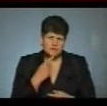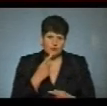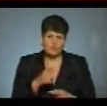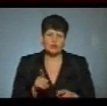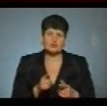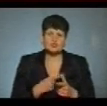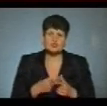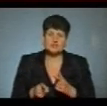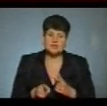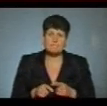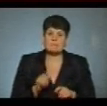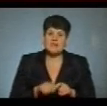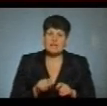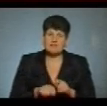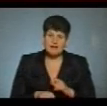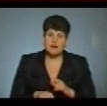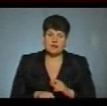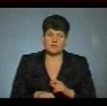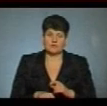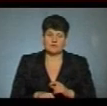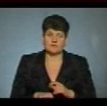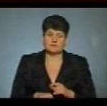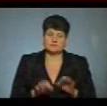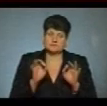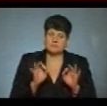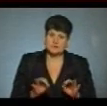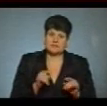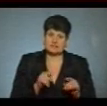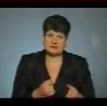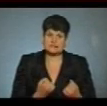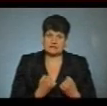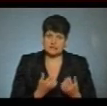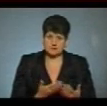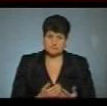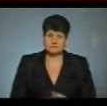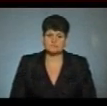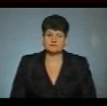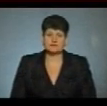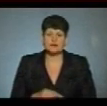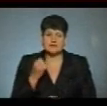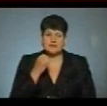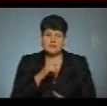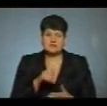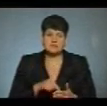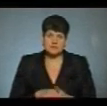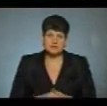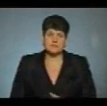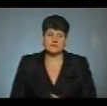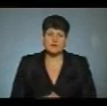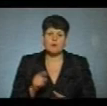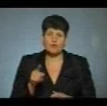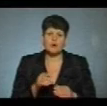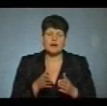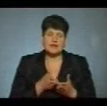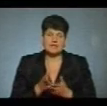розумію, чи перевіряють сертифікацію цих засобів захисту? Так, так. Дякуємо за запитання. По лінії